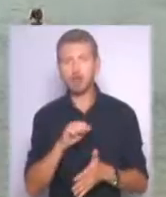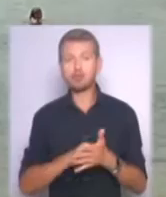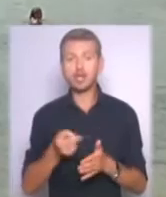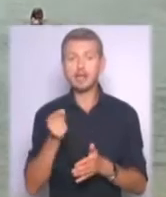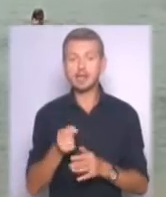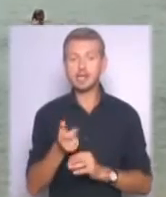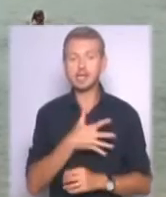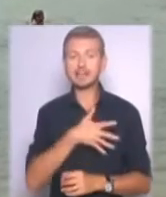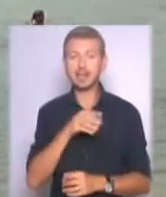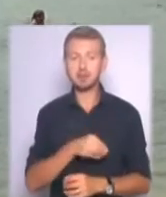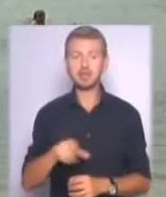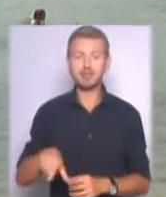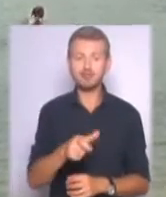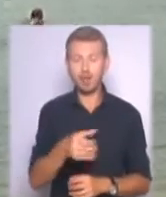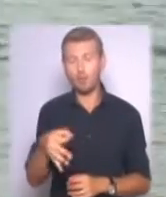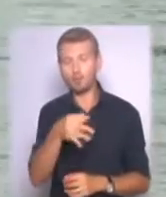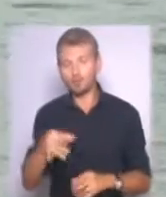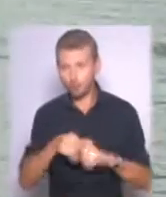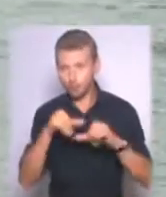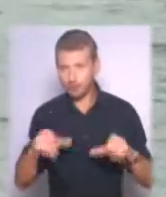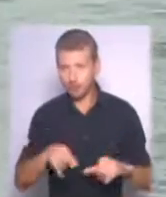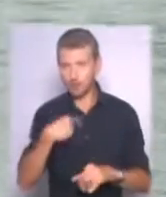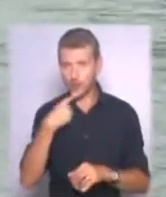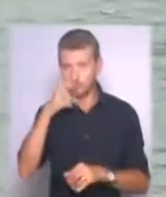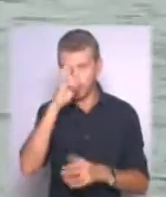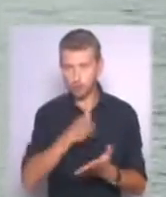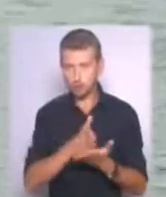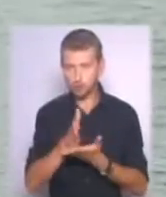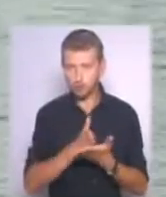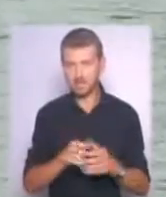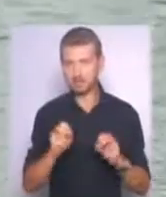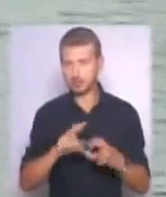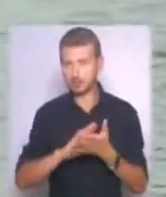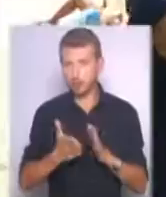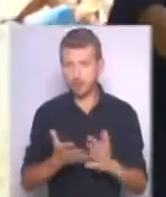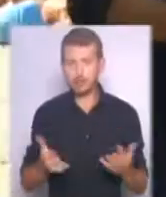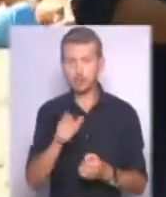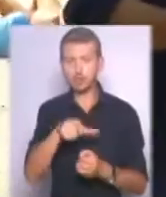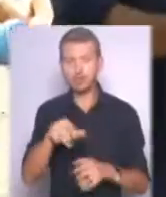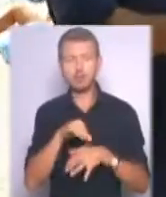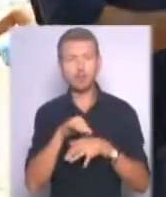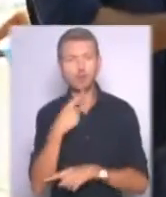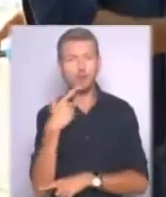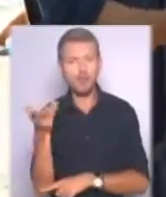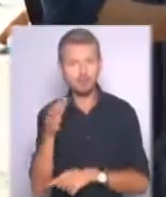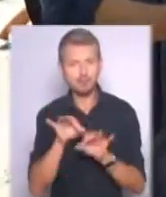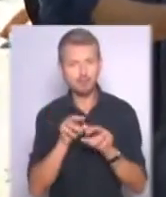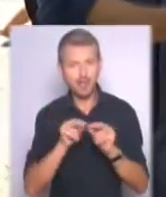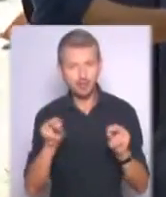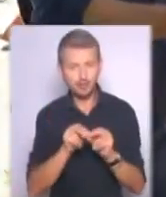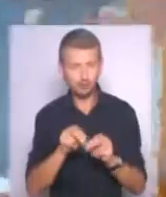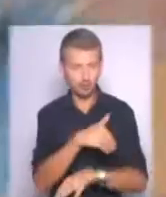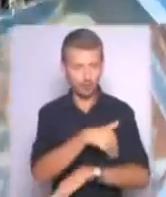річках та озерах зросла, констатують у Держслужбі з надзвичайних ситуацій. Тому рятувальники проводять лекцію «Просто неба».